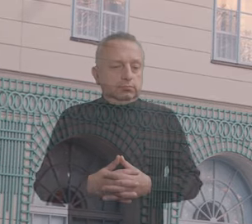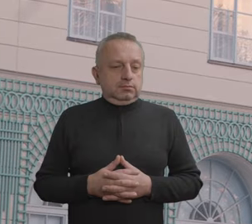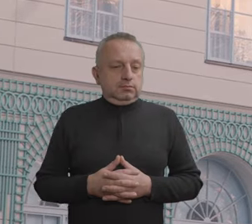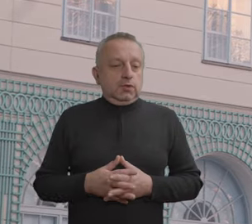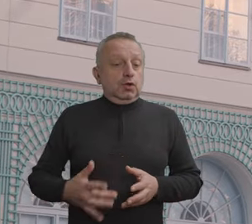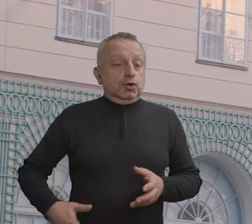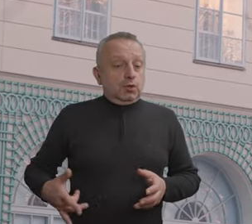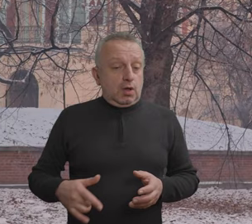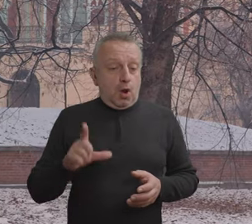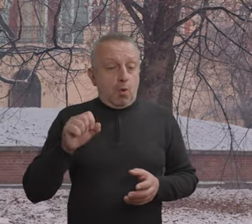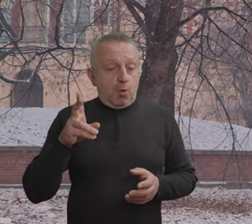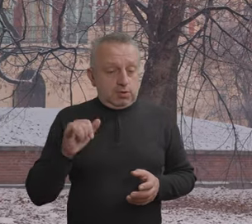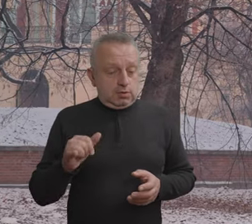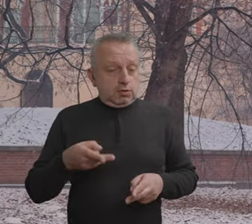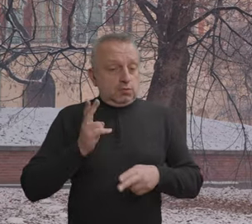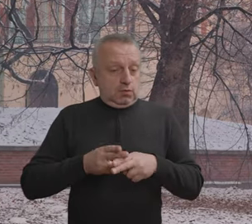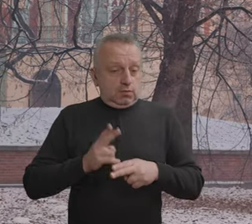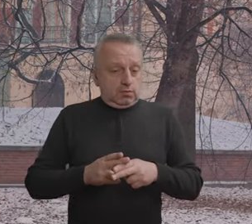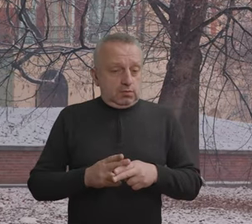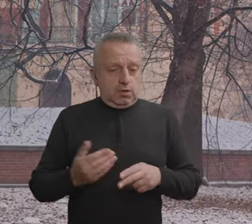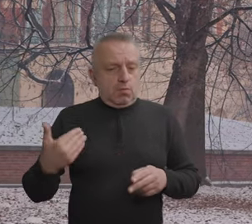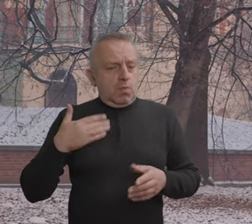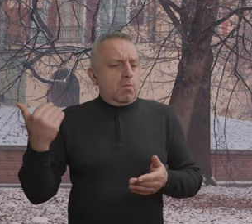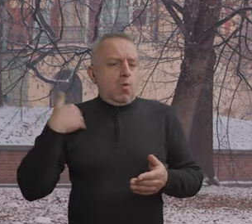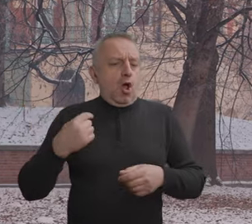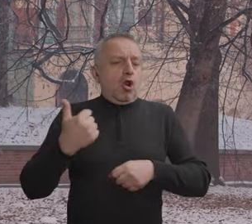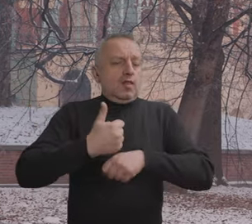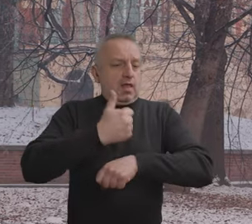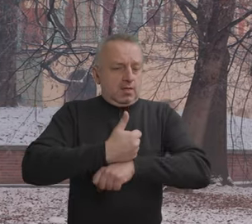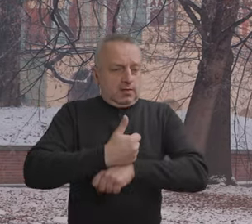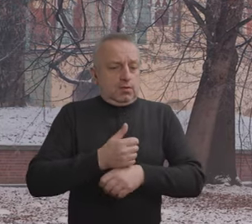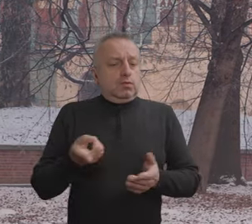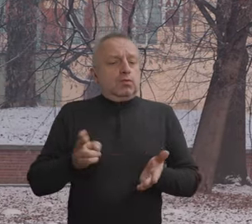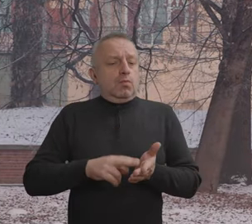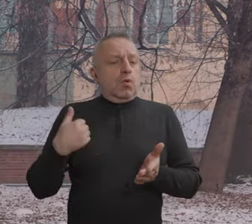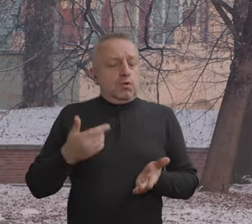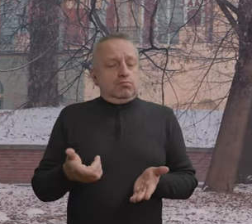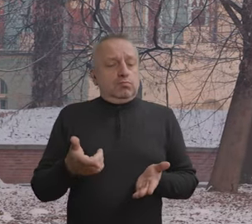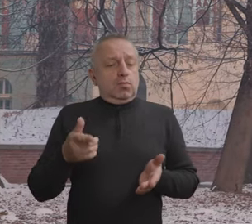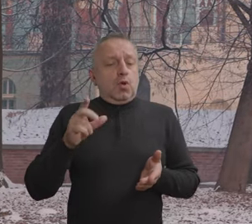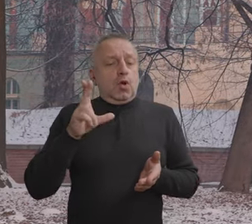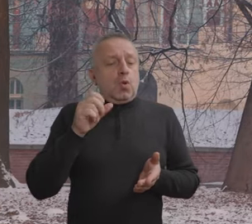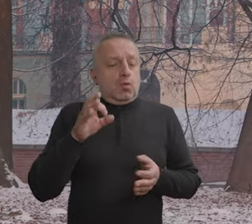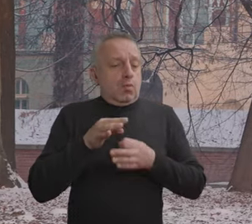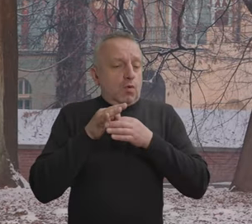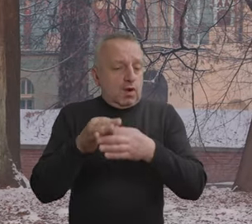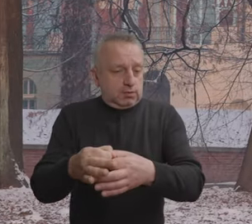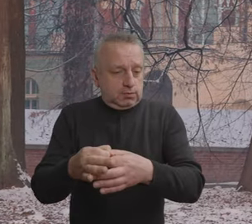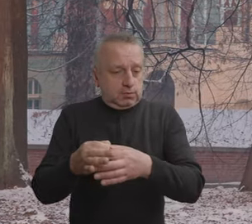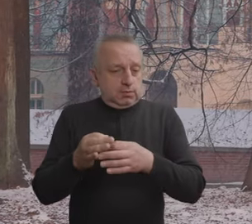Oprócz właścicieli zamku w Łańcucie byli również inni arystokraci na terenie Podkarpacia, którzy w jakiś